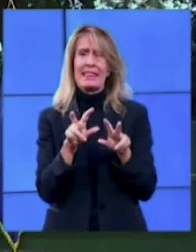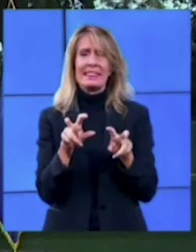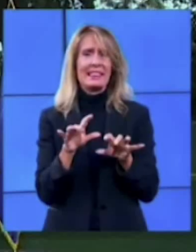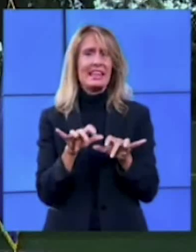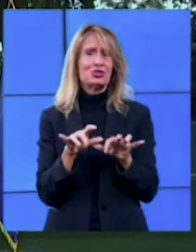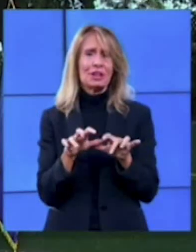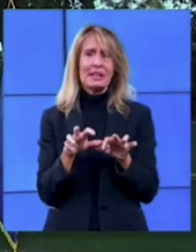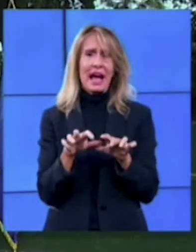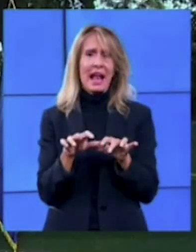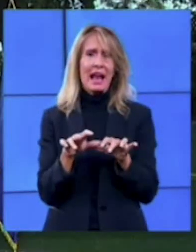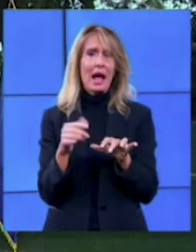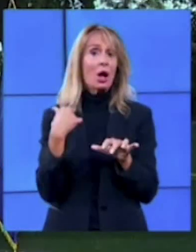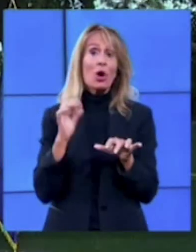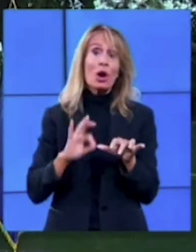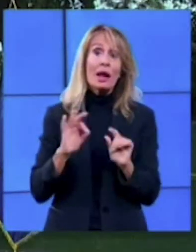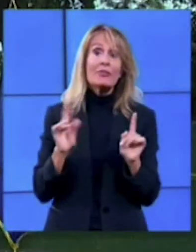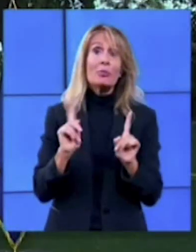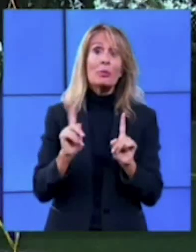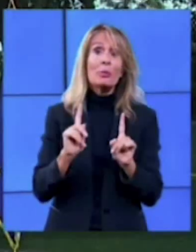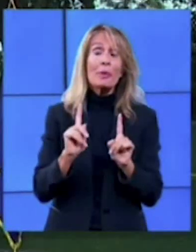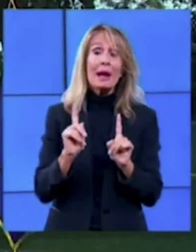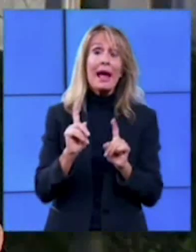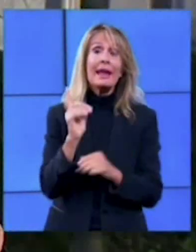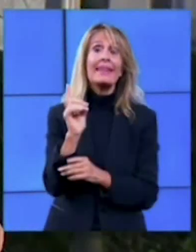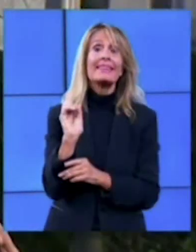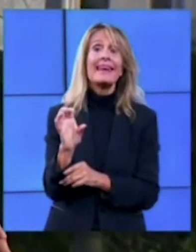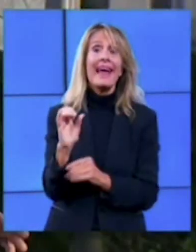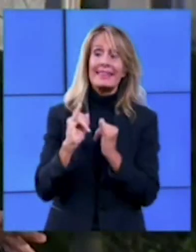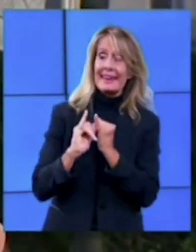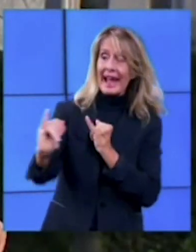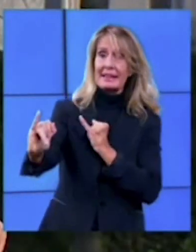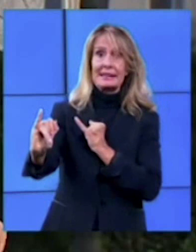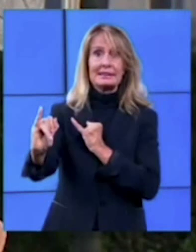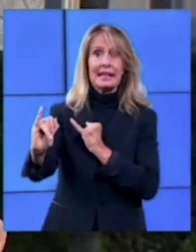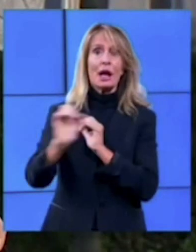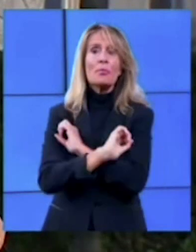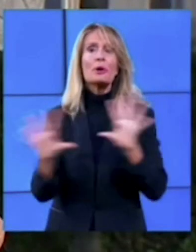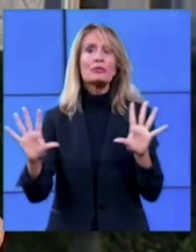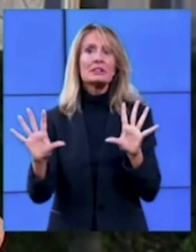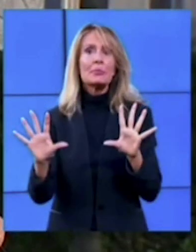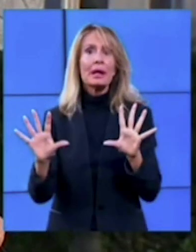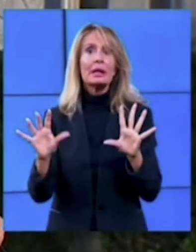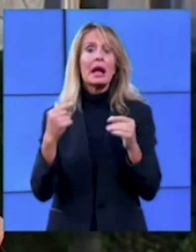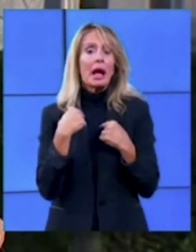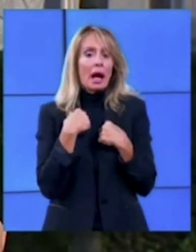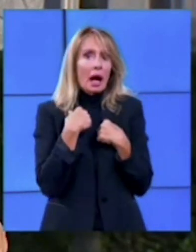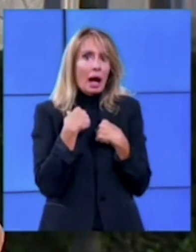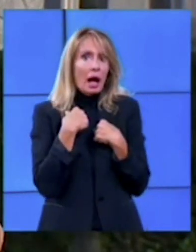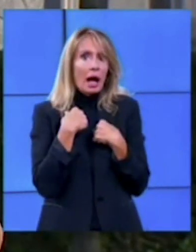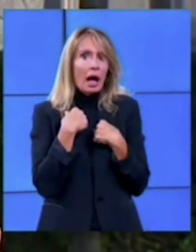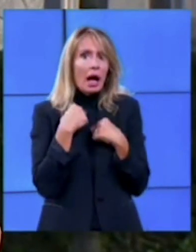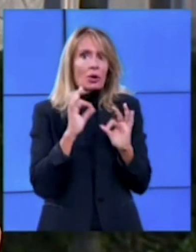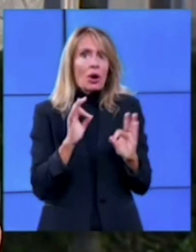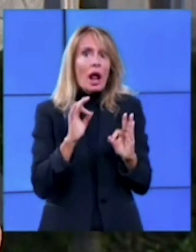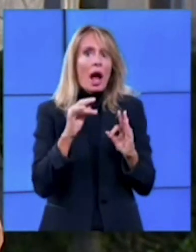non eravamo preparati alla didattica a distanza siamo passati improvvisamente non ne ho preparati allo